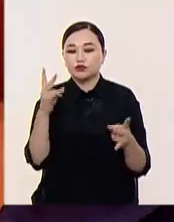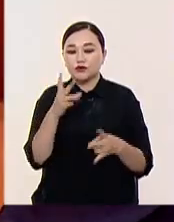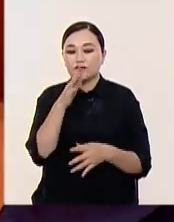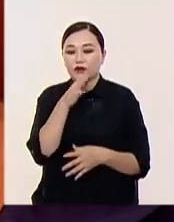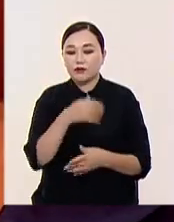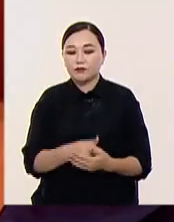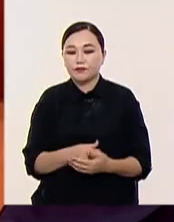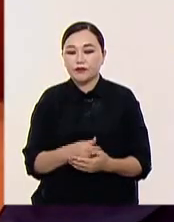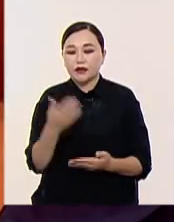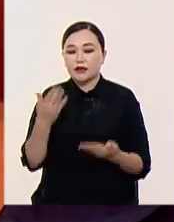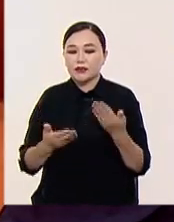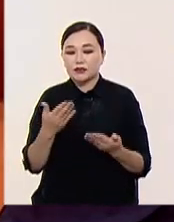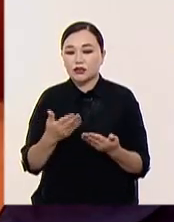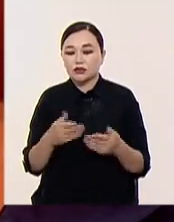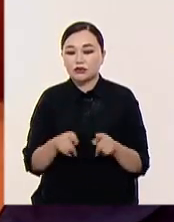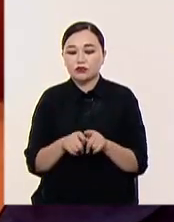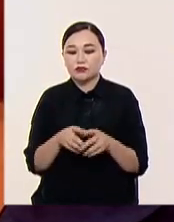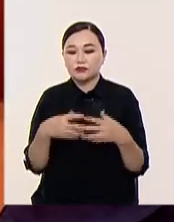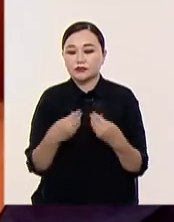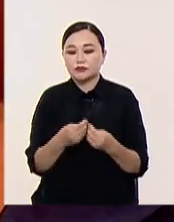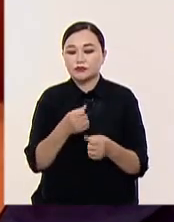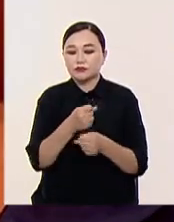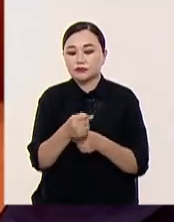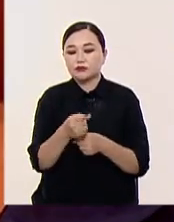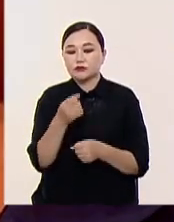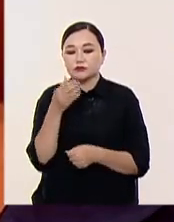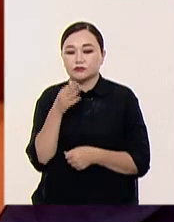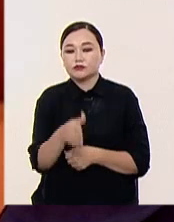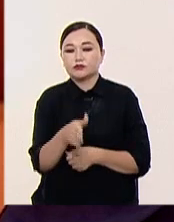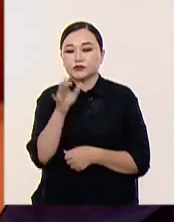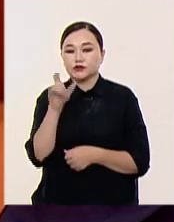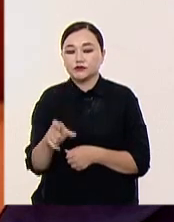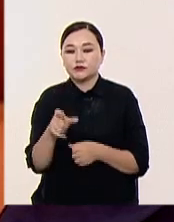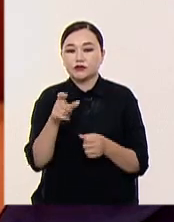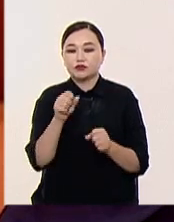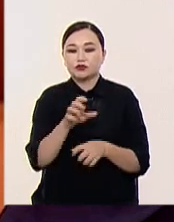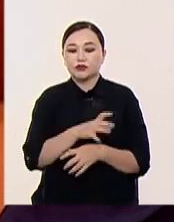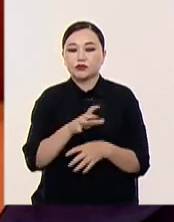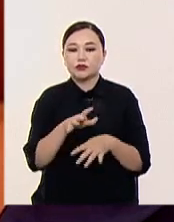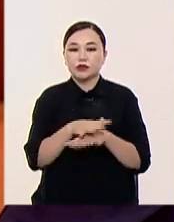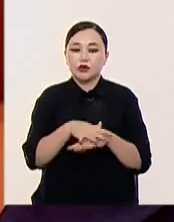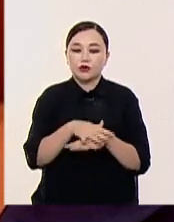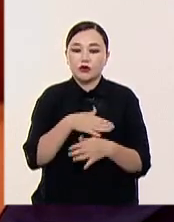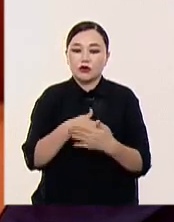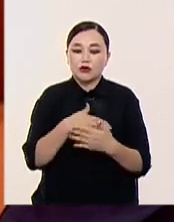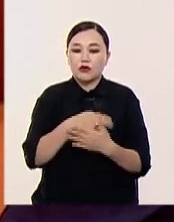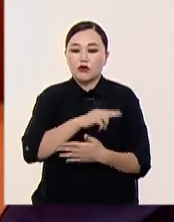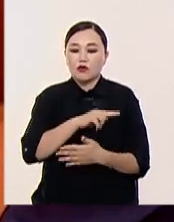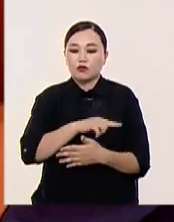Ал егер осындай тұрмыстық зорлық-зомбылыққа баратын адамдарды мүмкін қоғамдық жұмыстарға